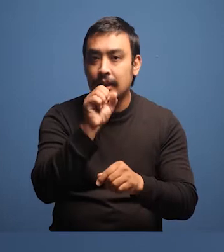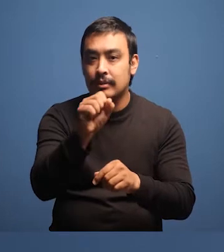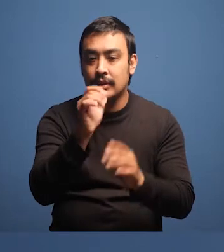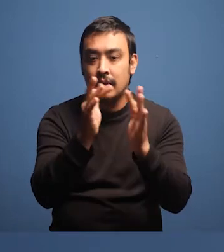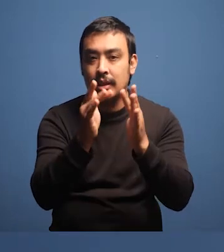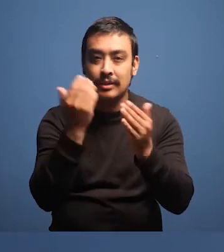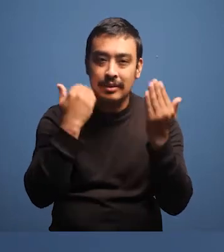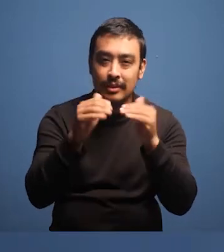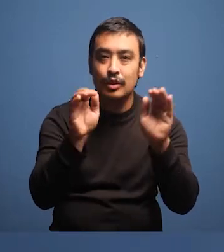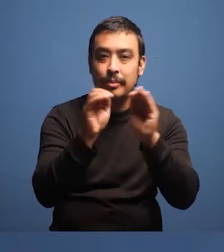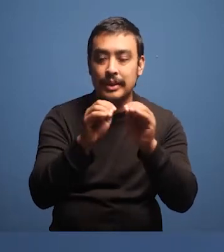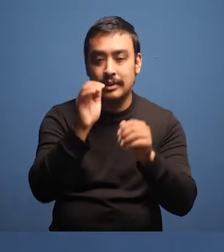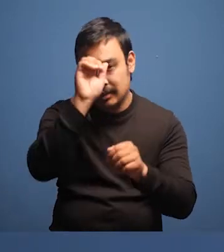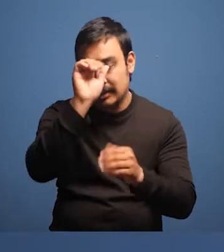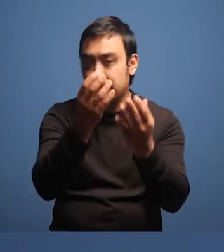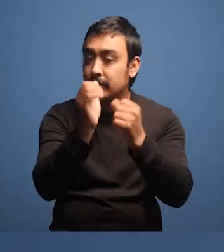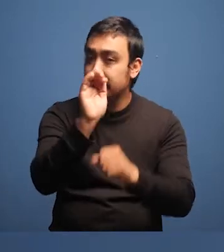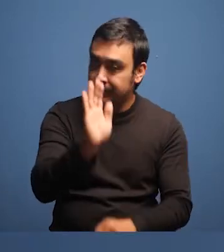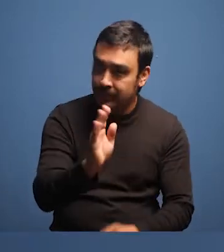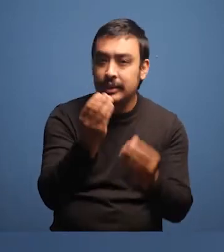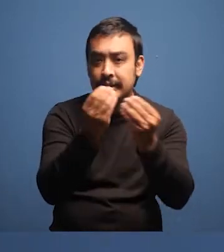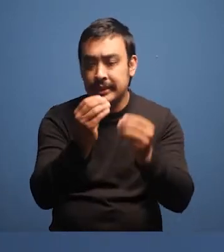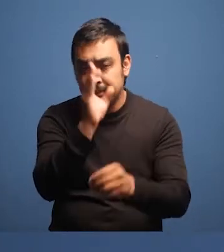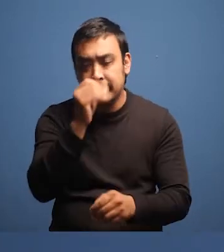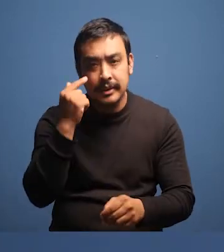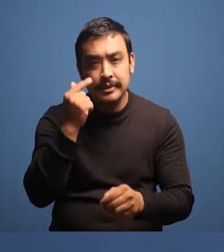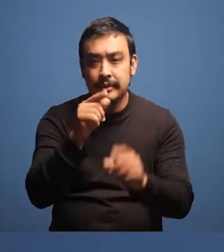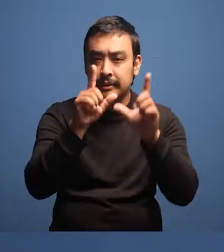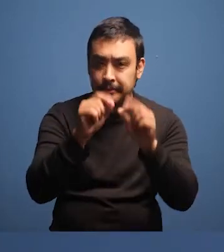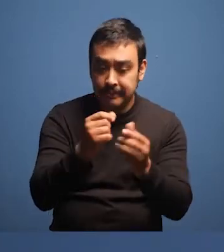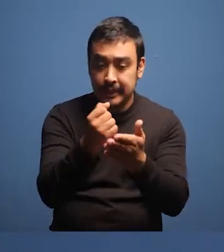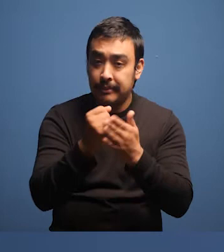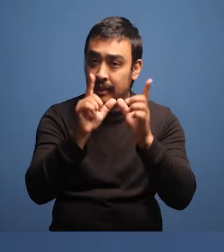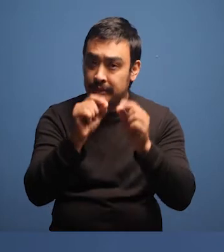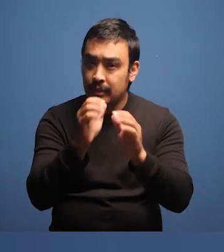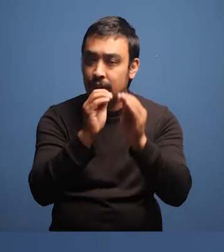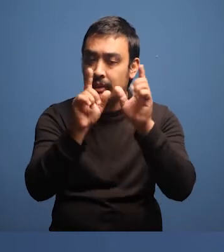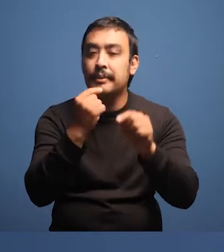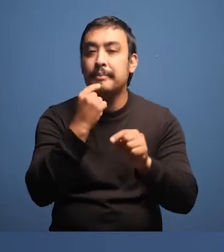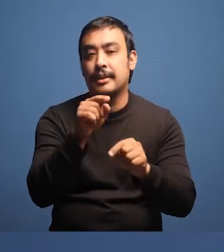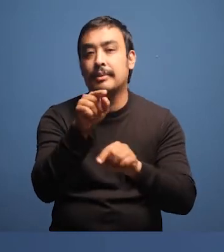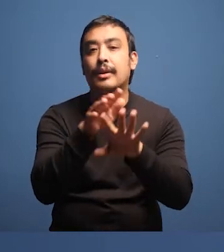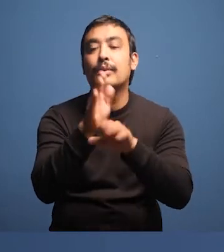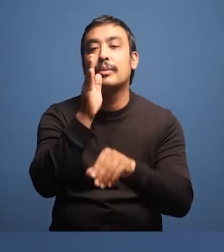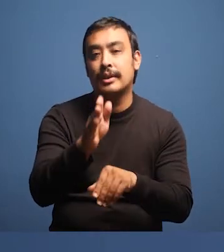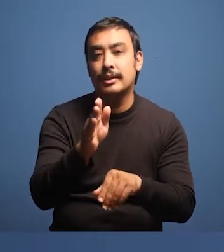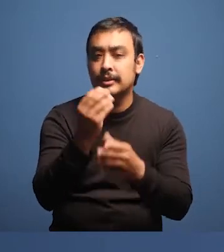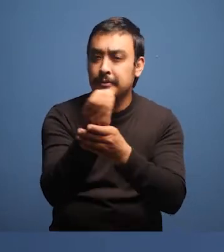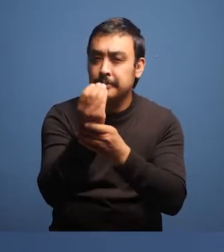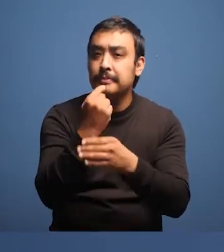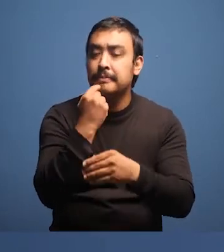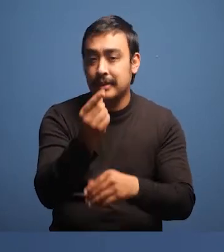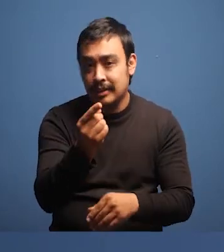अनलाइन ह्यारेसमेन्ट सम्बन्धी जानकारी लिन सक्नुहुन्छ र केही एक्सपर्टहरूको हेल्प चाहियो या फिर सजेसन चाहियो भने चाहिँ हजुरहरूले इमर्जेन्सी